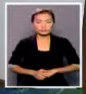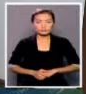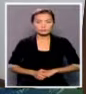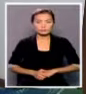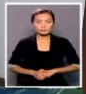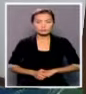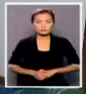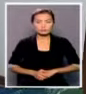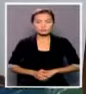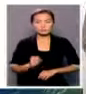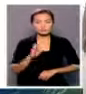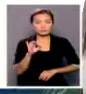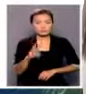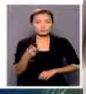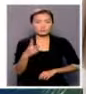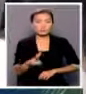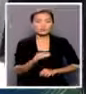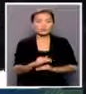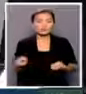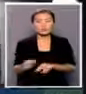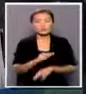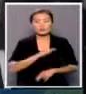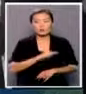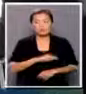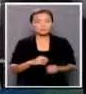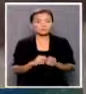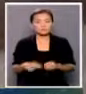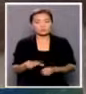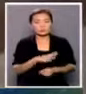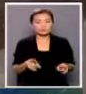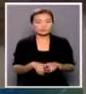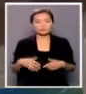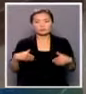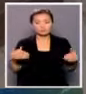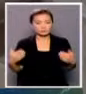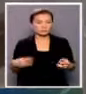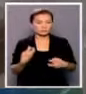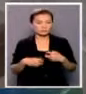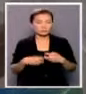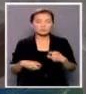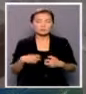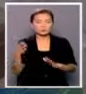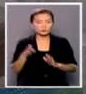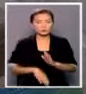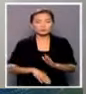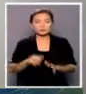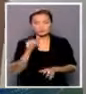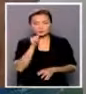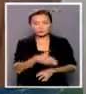Ал бұл әсем екі балабақшасы. Мұнда да жөндеу жұмыстары жүргізілген. Алайда нәтиже жоқ. Едені күннен күнге отырып